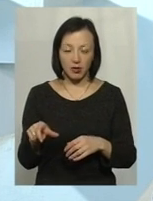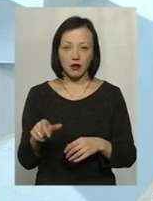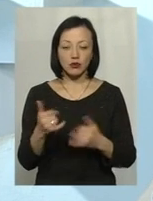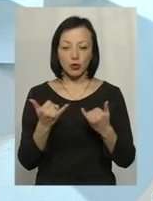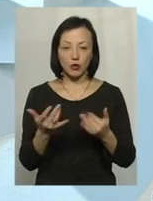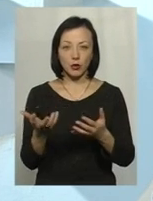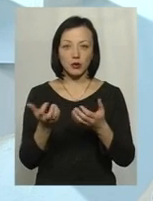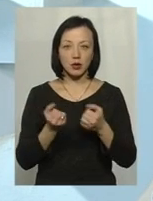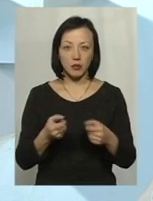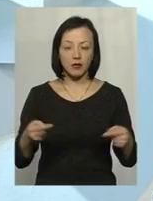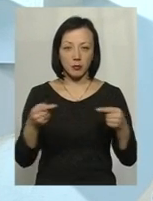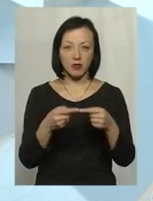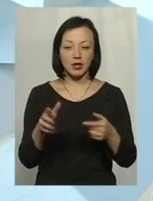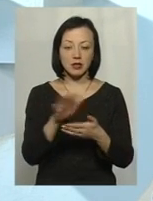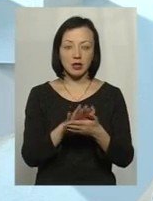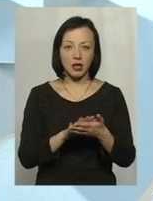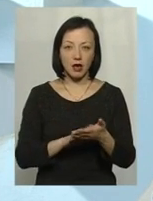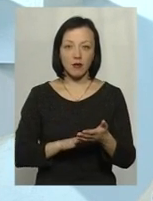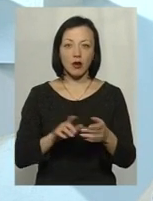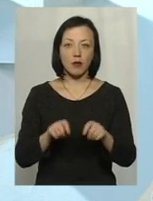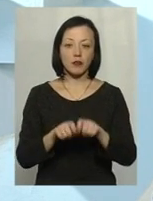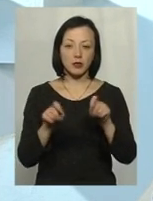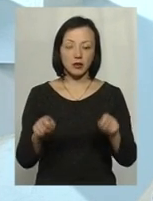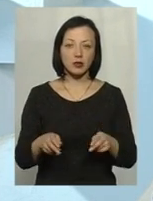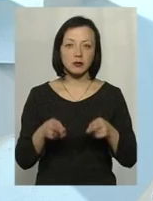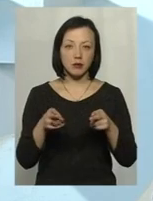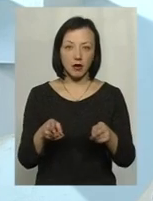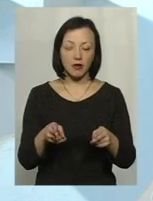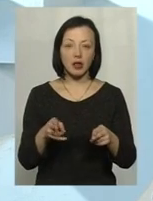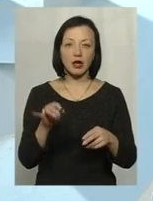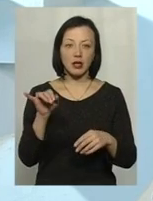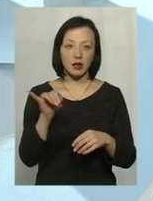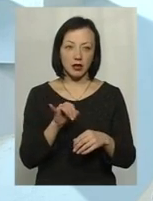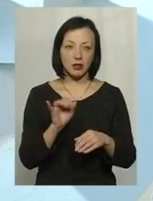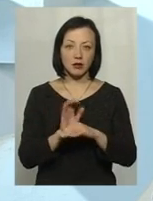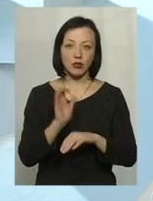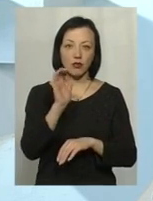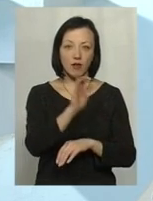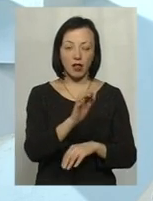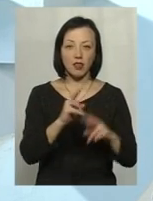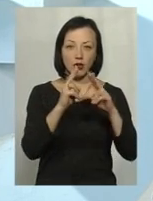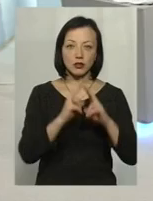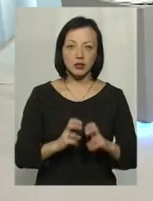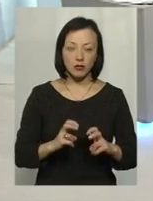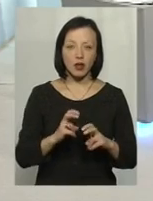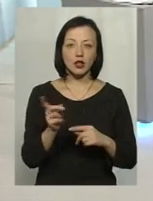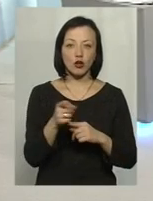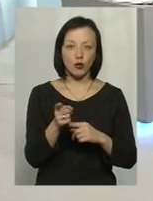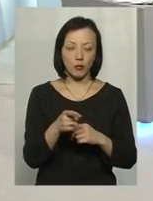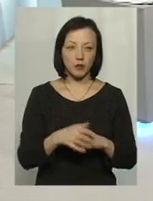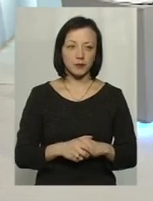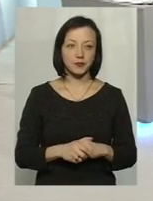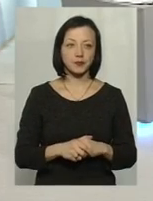ми отримали відповідні заяви, порушили провадження і за підслідністю скерували на розслідування до Тернопільського головного управління. Дякую за